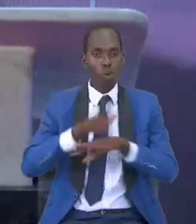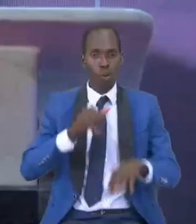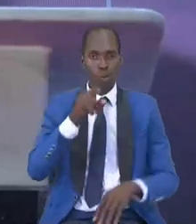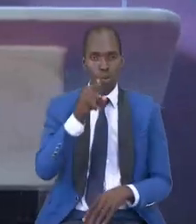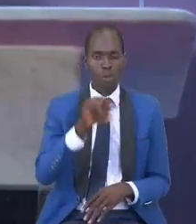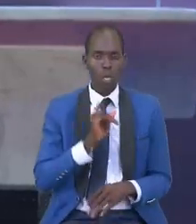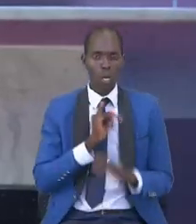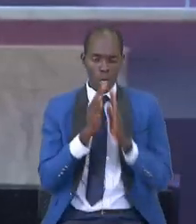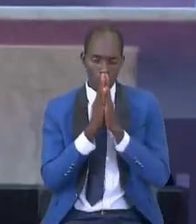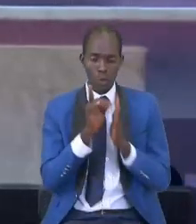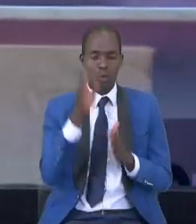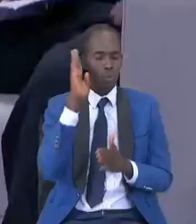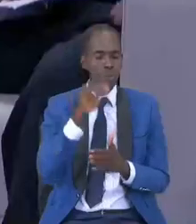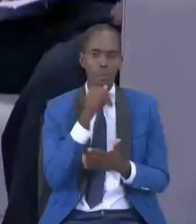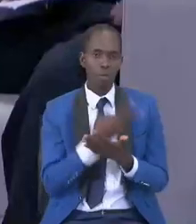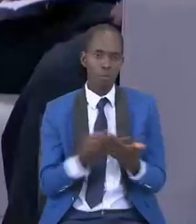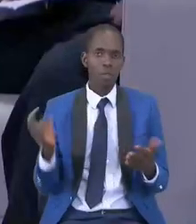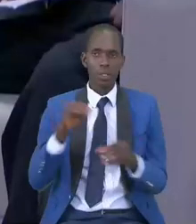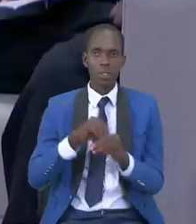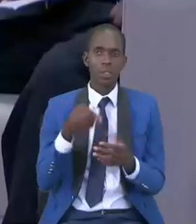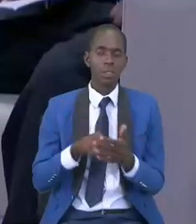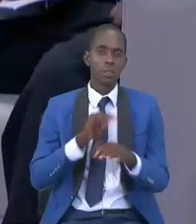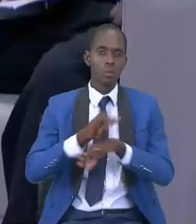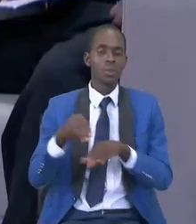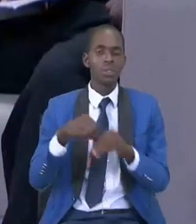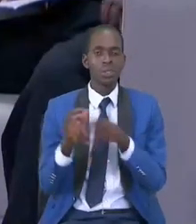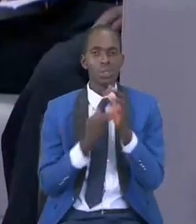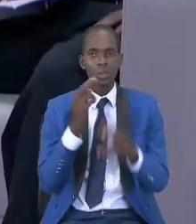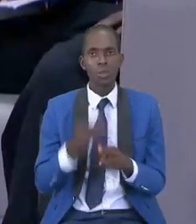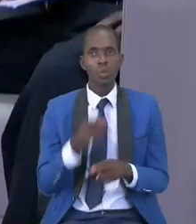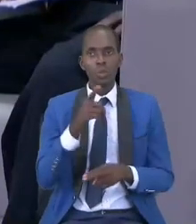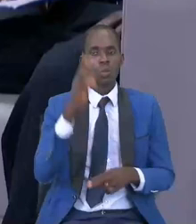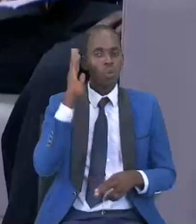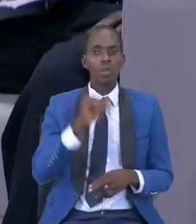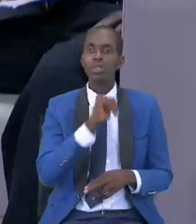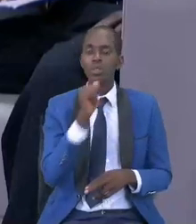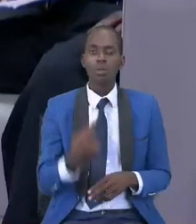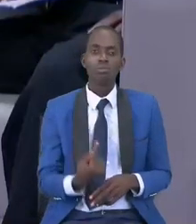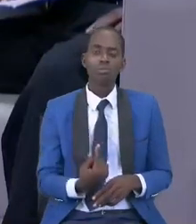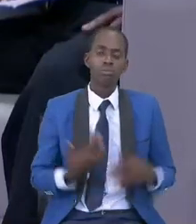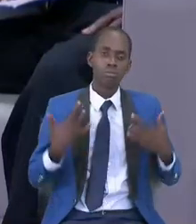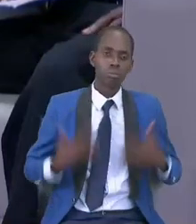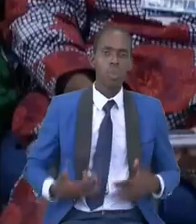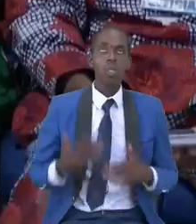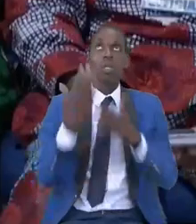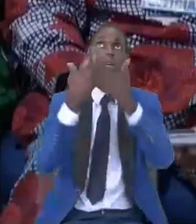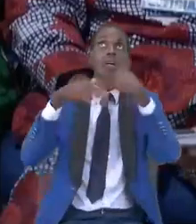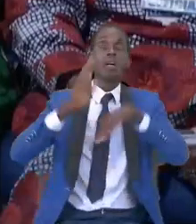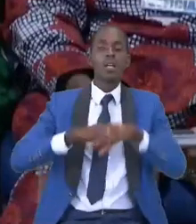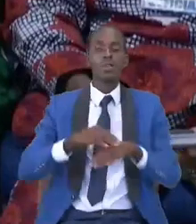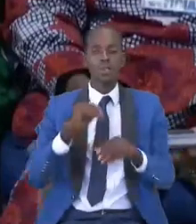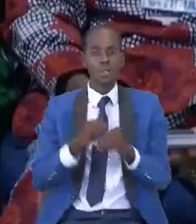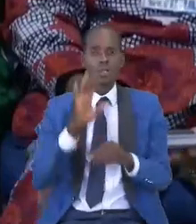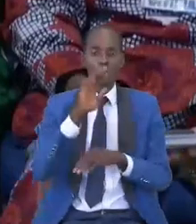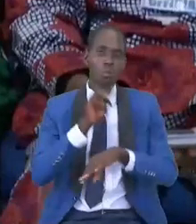Et je prie que tu n'échoues pas dans le ministère, que tu ne déçoives pas le ciel dans le ministère